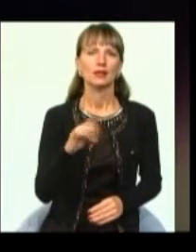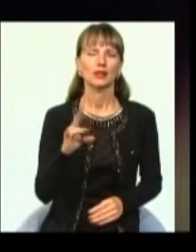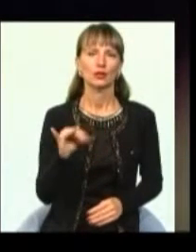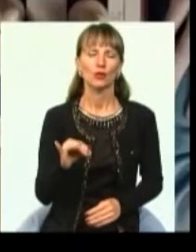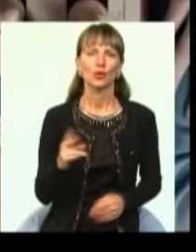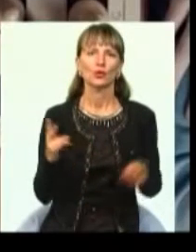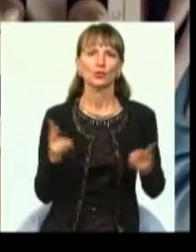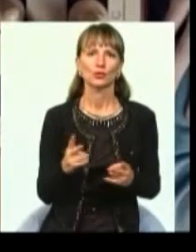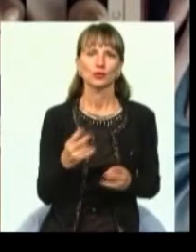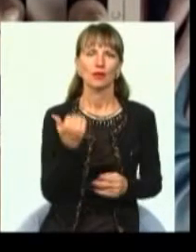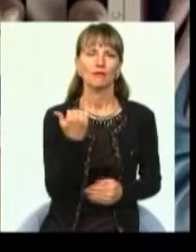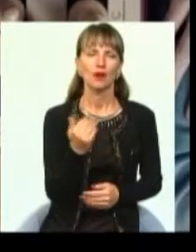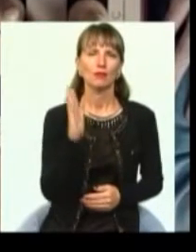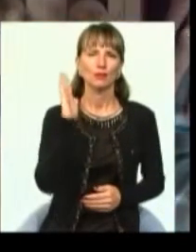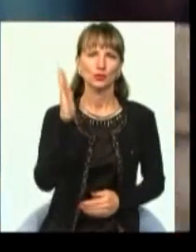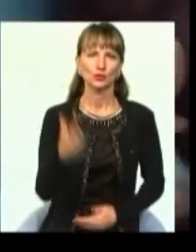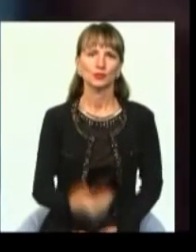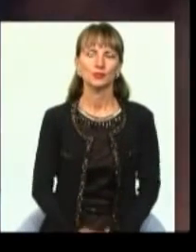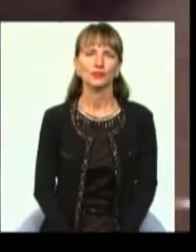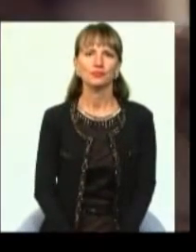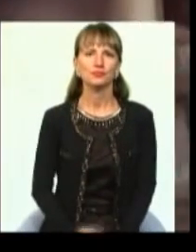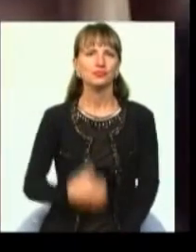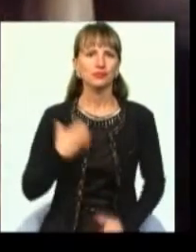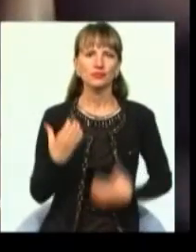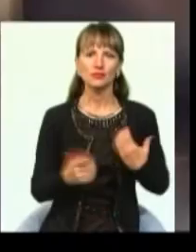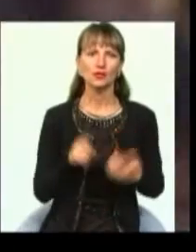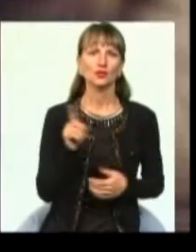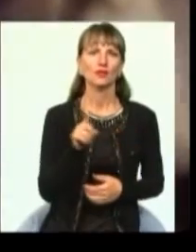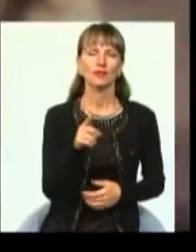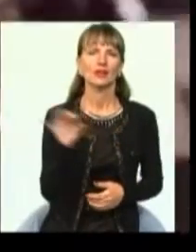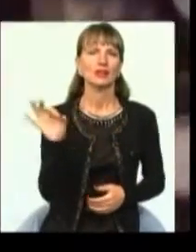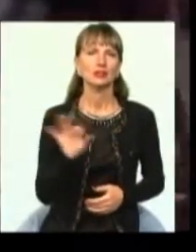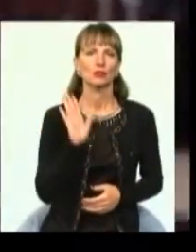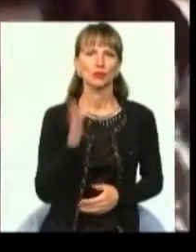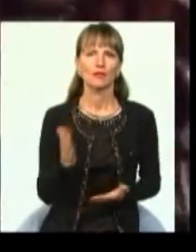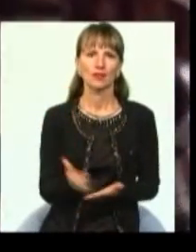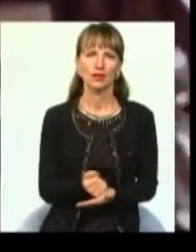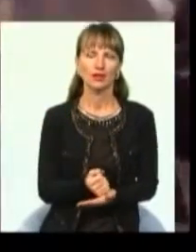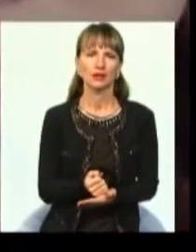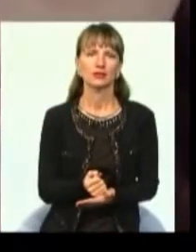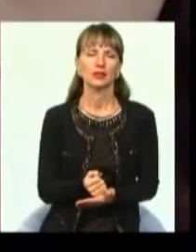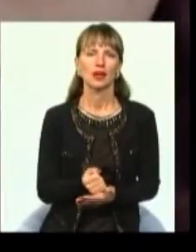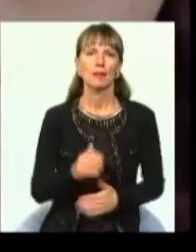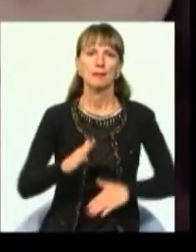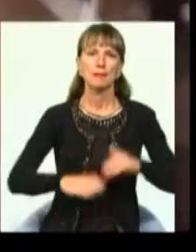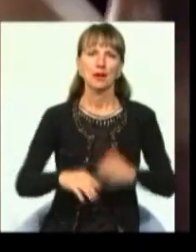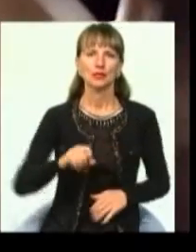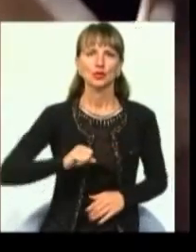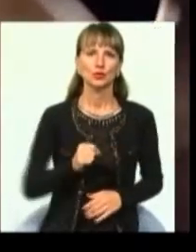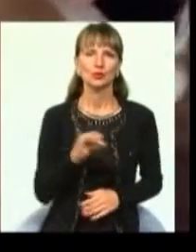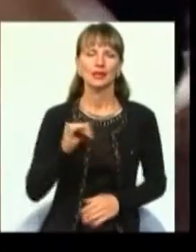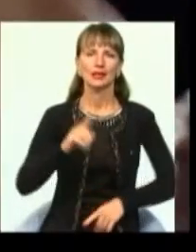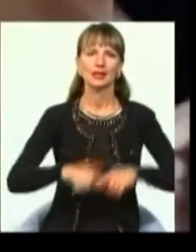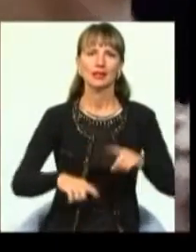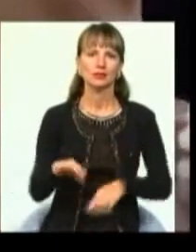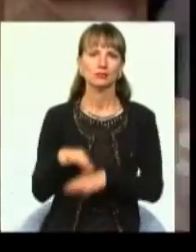неодмінно знадобляться вам у майбутньому. Не переймайтеся, якщо ви не одразу будете вигравати. Регулярна практика з друзями і рідними приведе вас